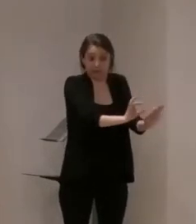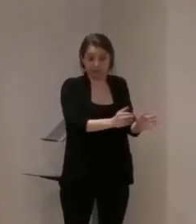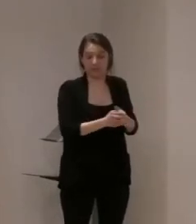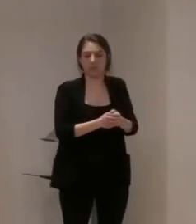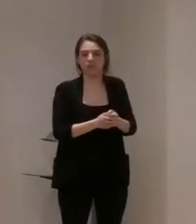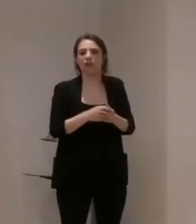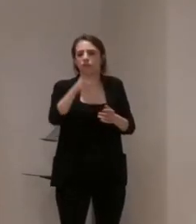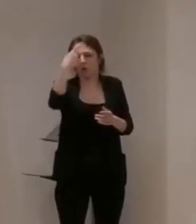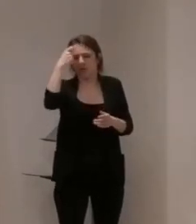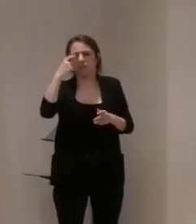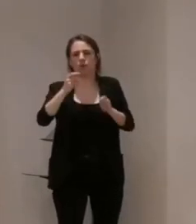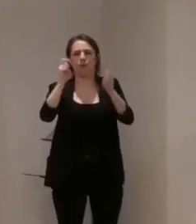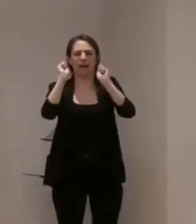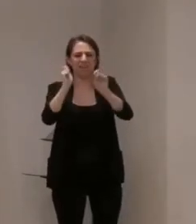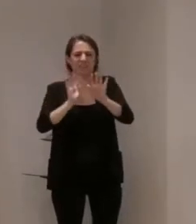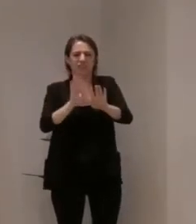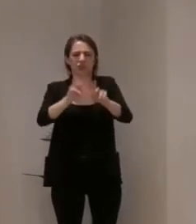contra la sentència, les detencions,